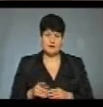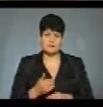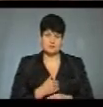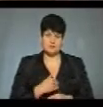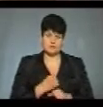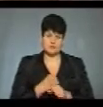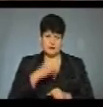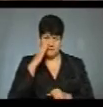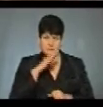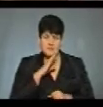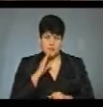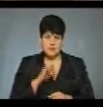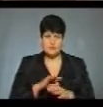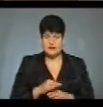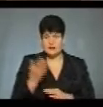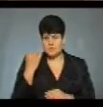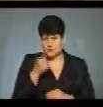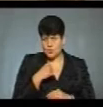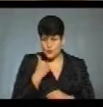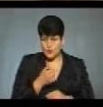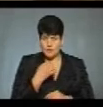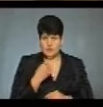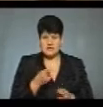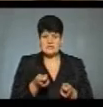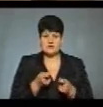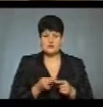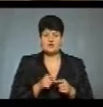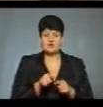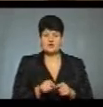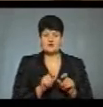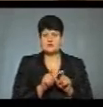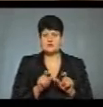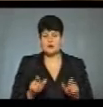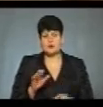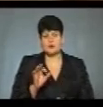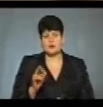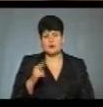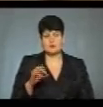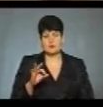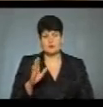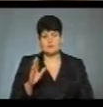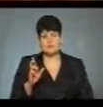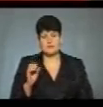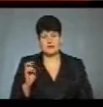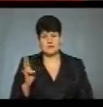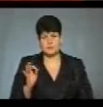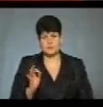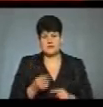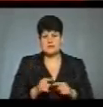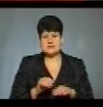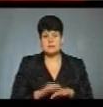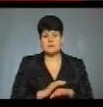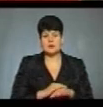батьки. Вперше провели її торік, розповідає завідувачка цього дошкільного закладу Ольга Довбенко. Ця